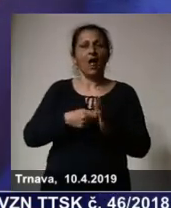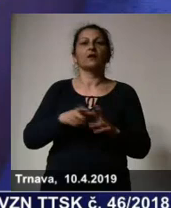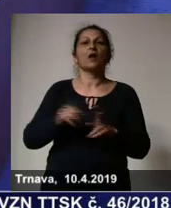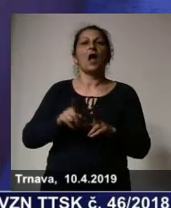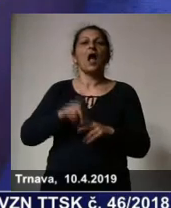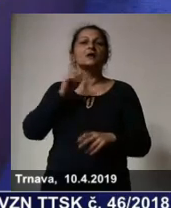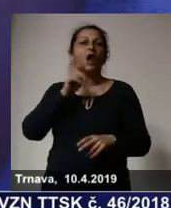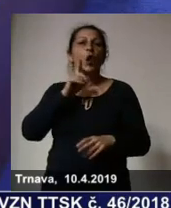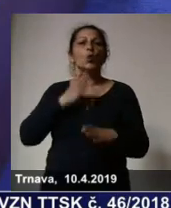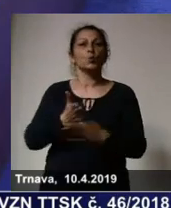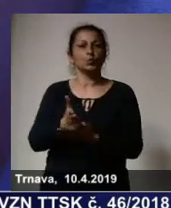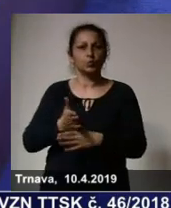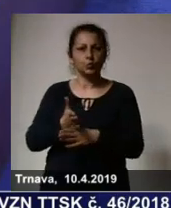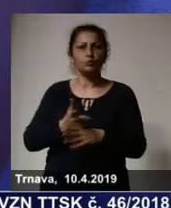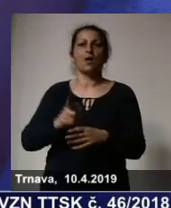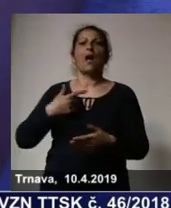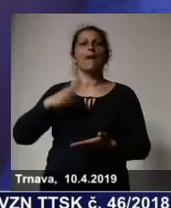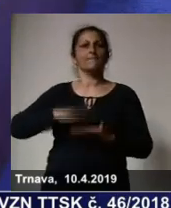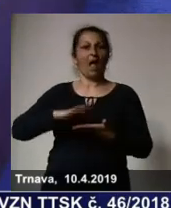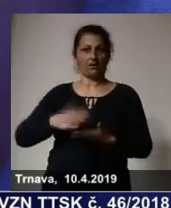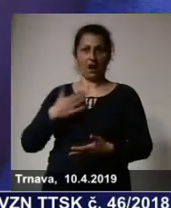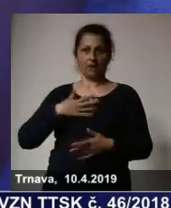služieb. Materiál je tu,